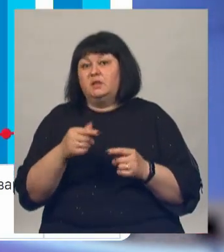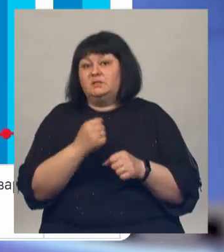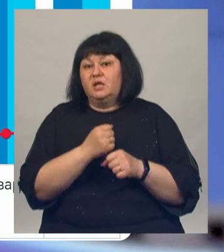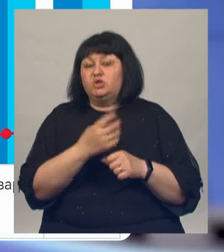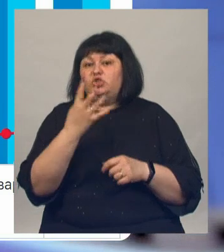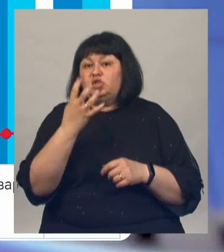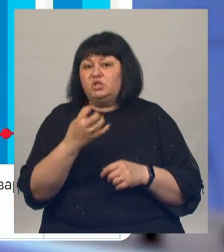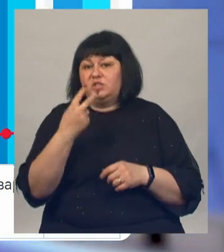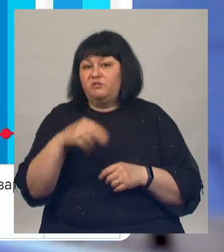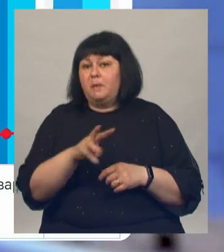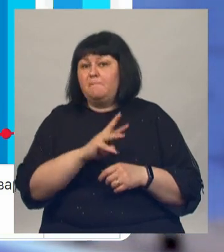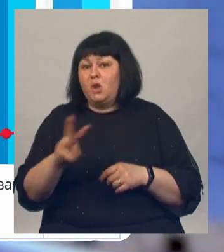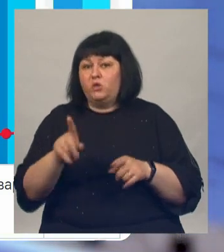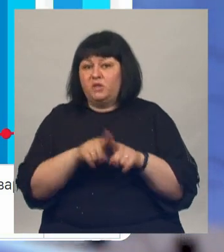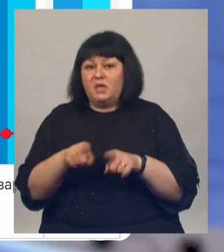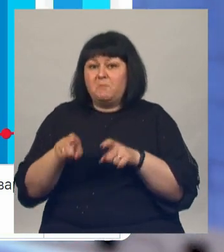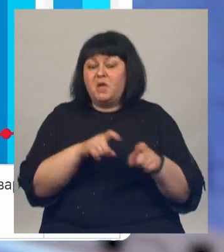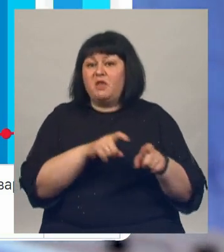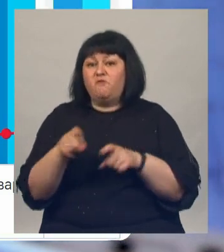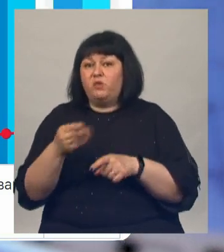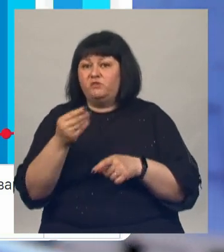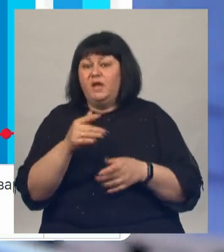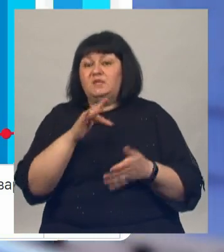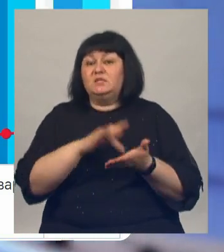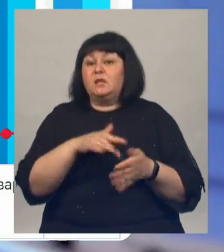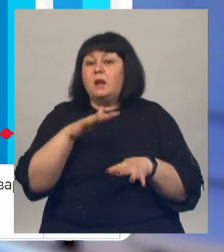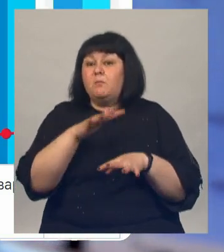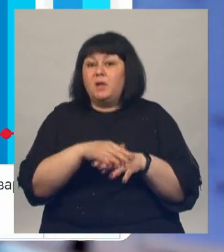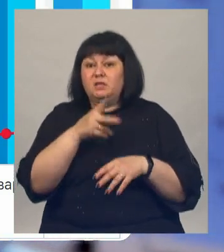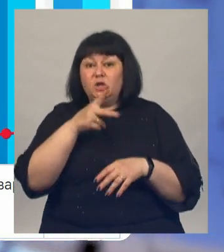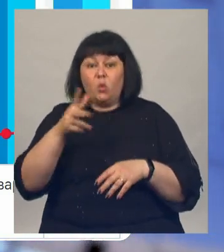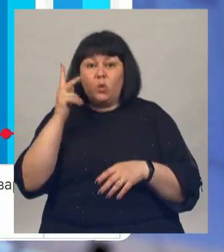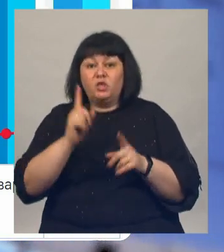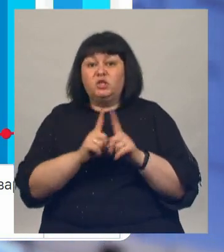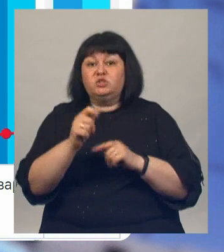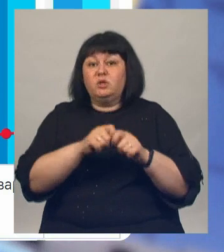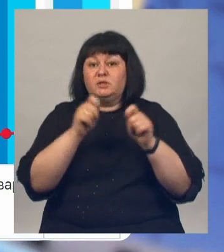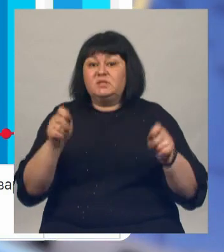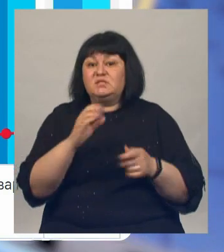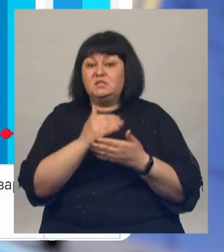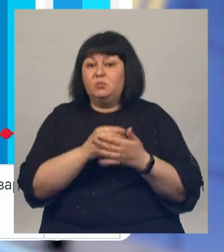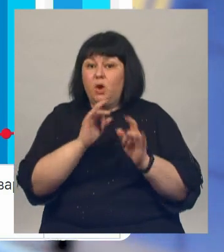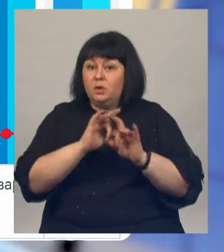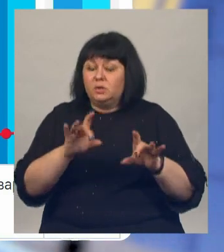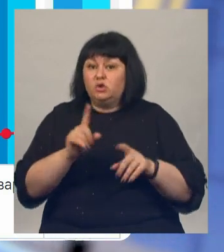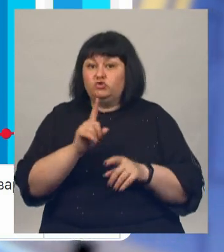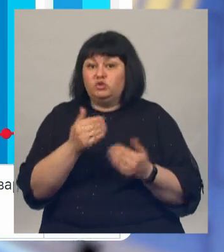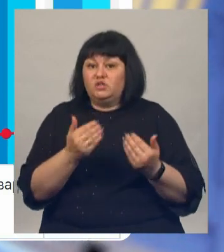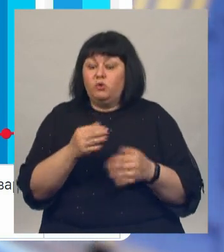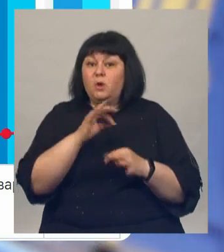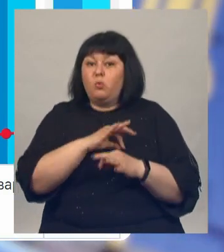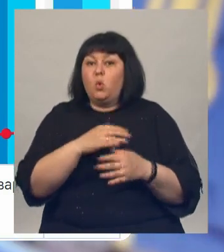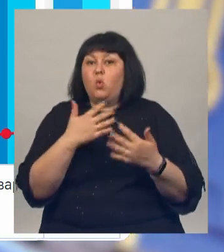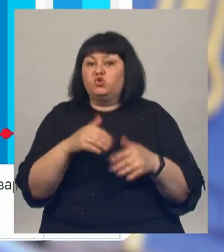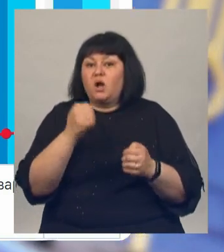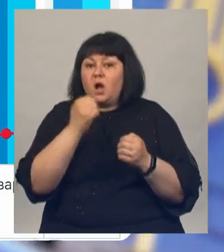420 миллионов таких переводов в центральном банке которые три года назад запустил систему отчитались что сегодня ею пользуются уже